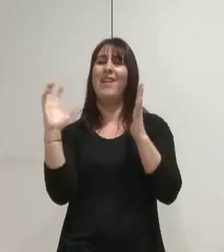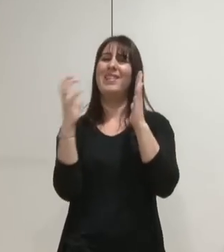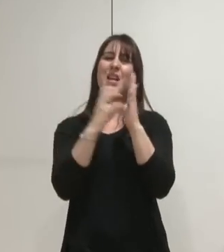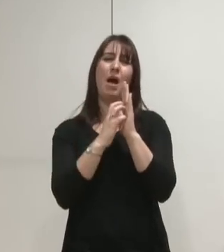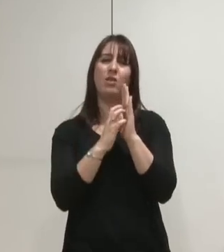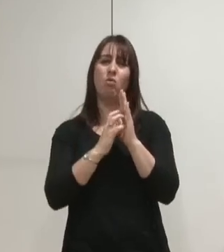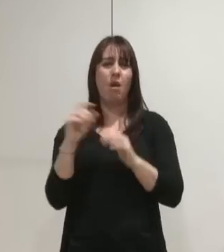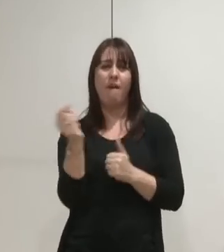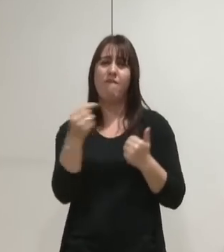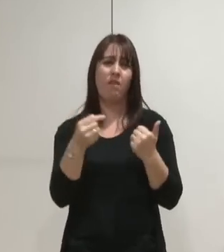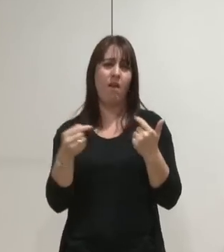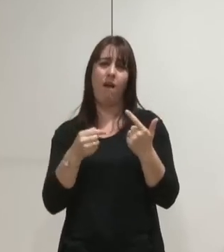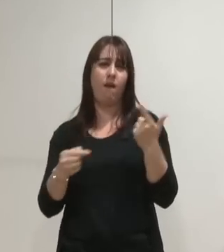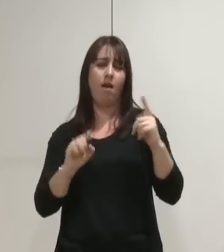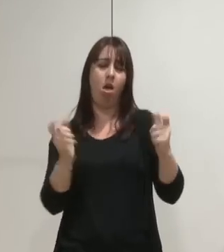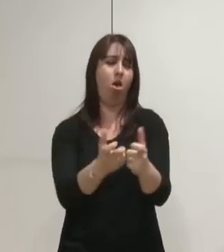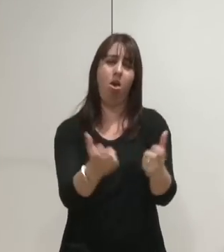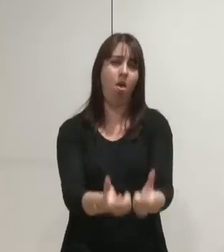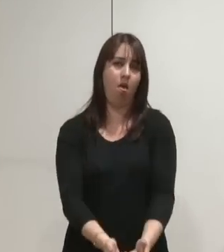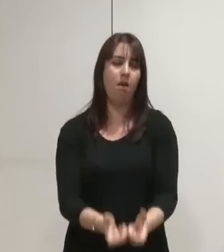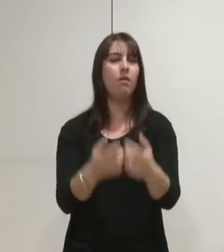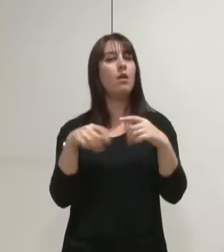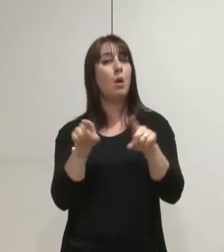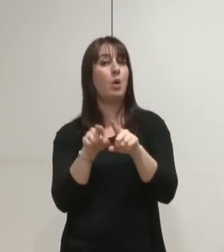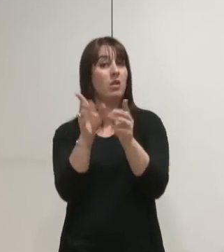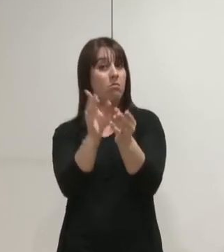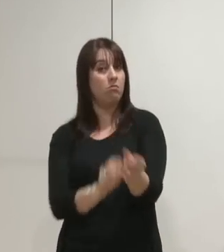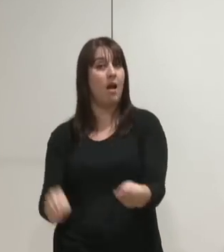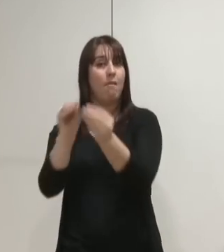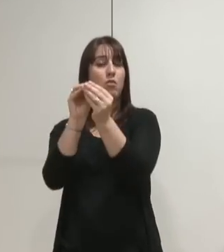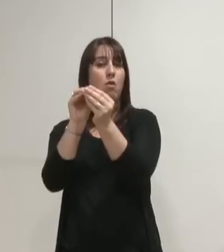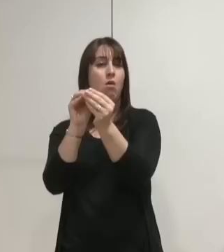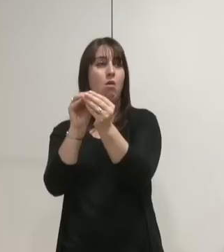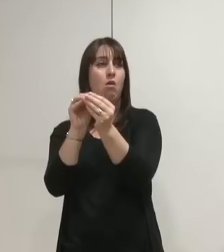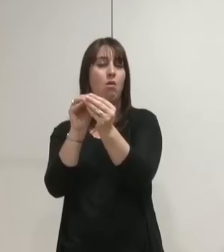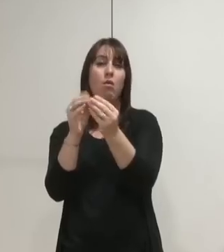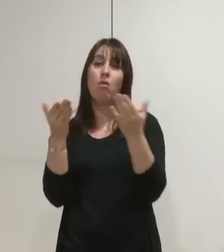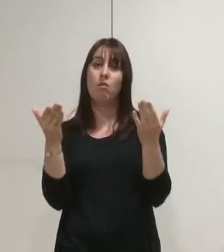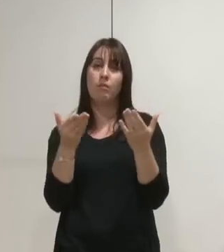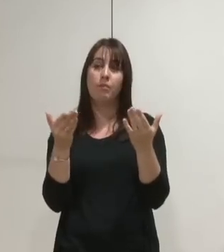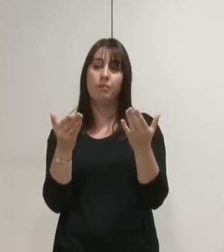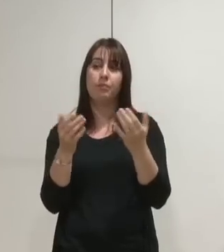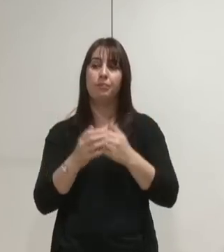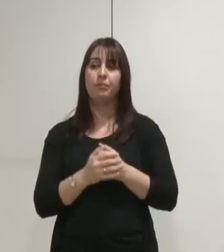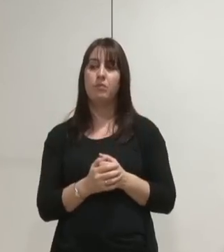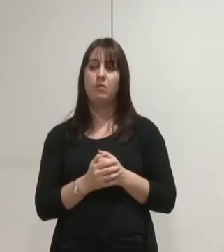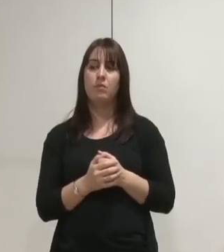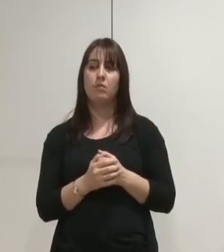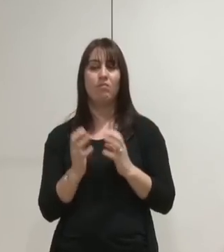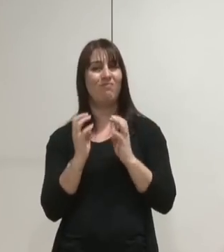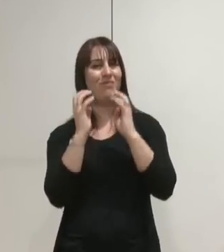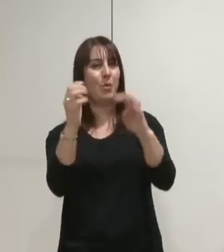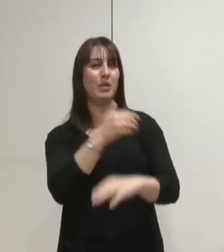proposez mais aussi en proposant via un amendement de permettre au conseil